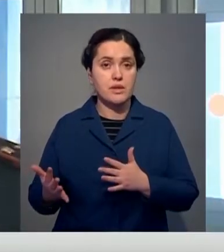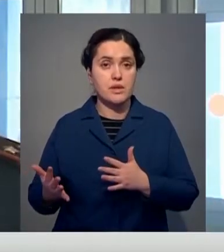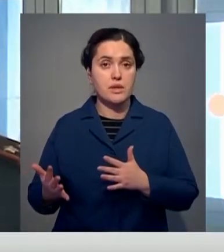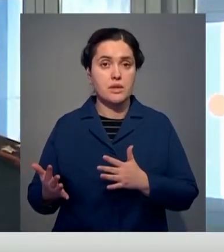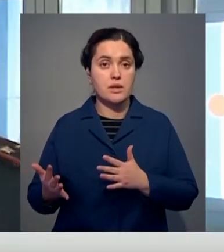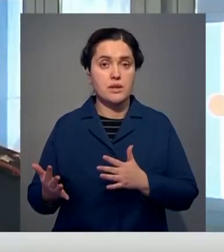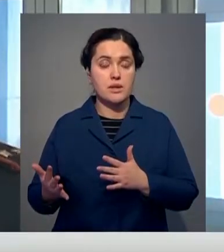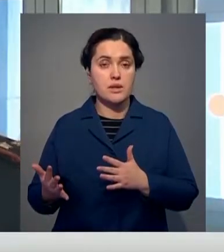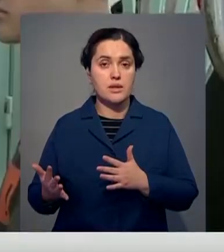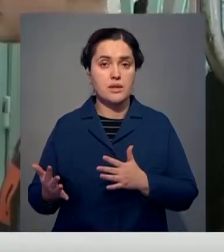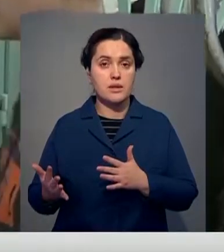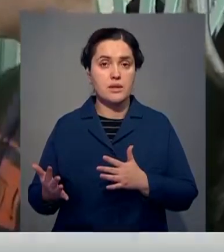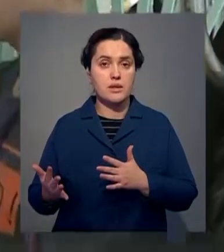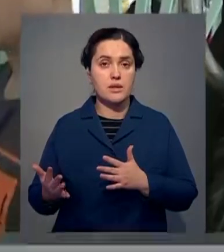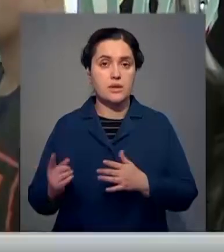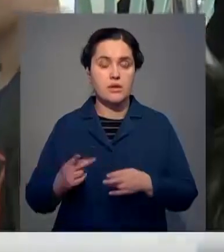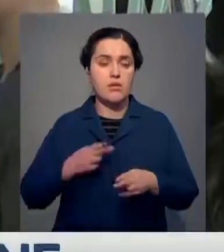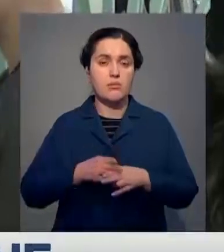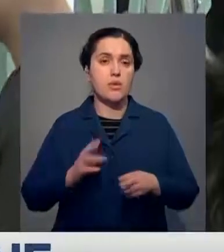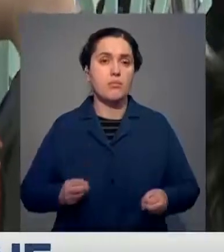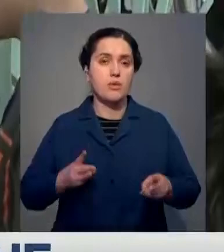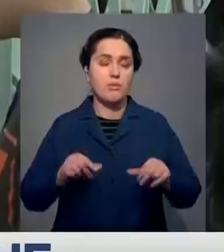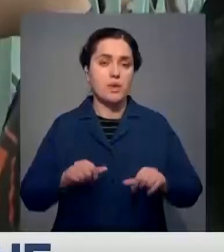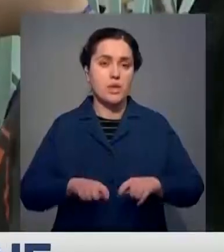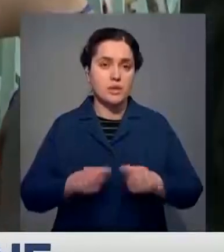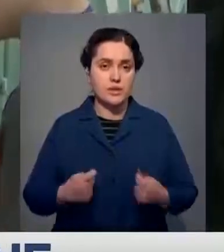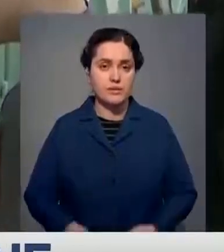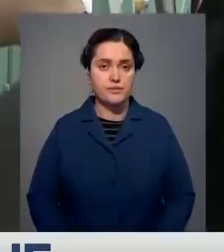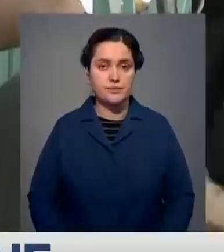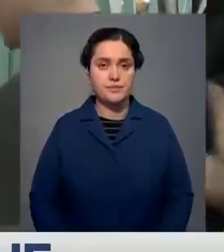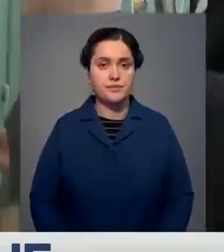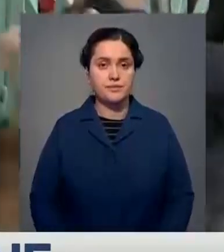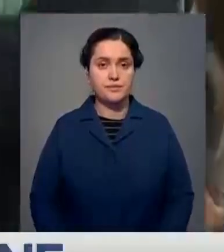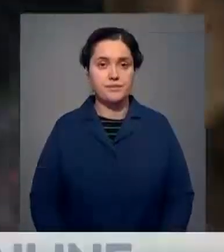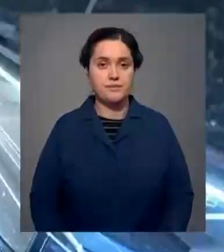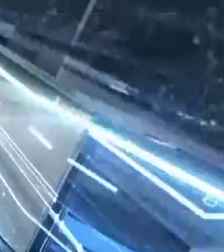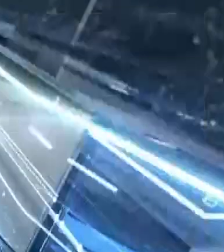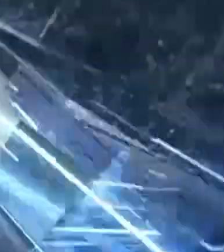вовремя предотвратить преступления и правонарушения со стороны несовершеннолетних.